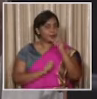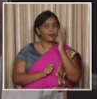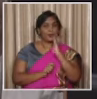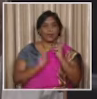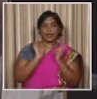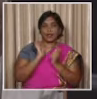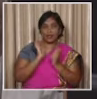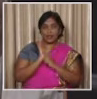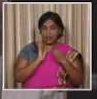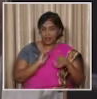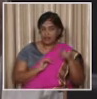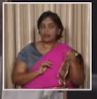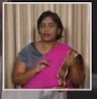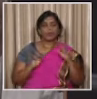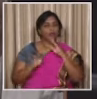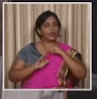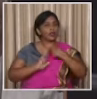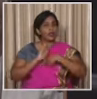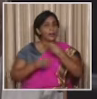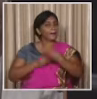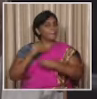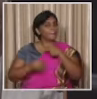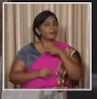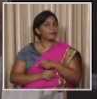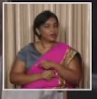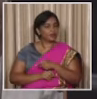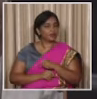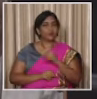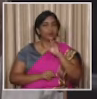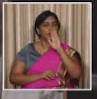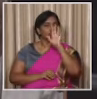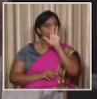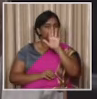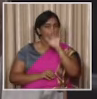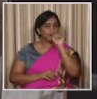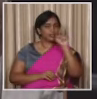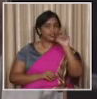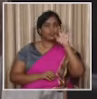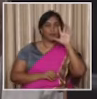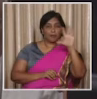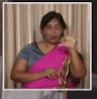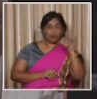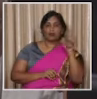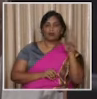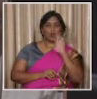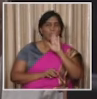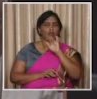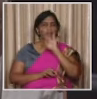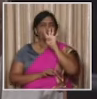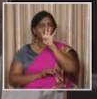ණය ප්‍රමාණය දළ දේශීය නිෂ්පාදනයෙන් 9.5 සිට